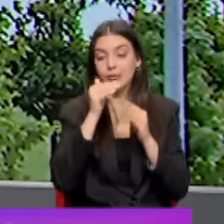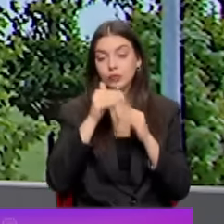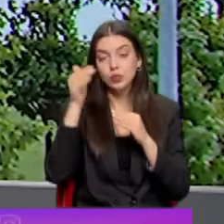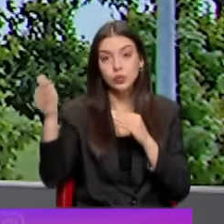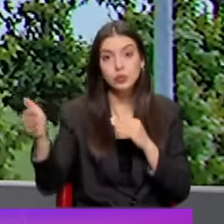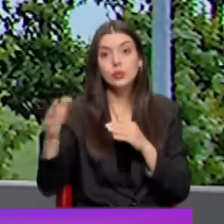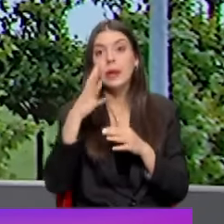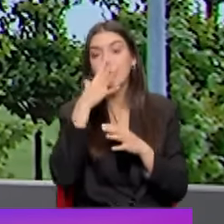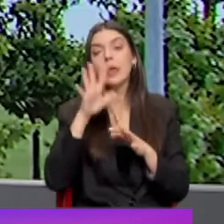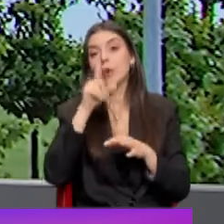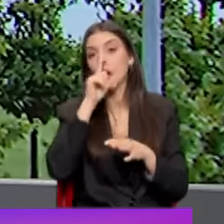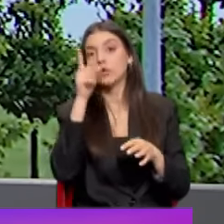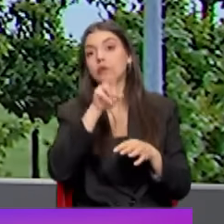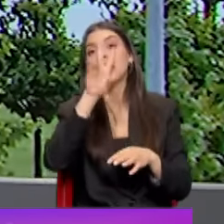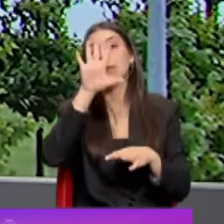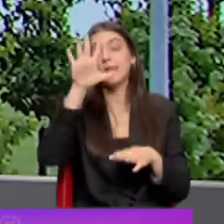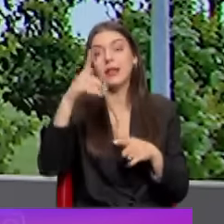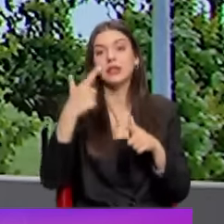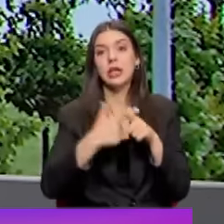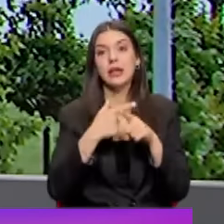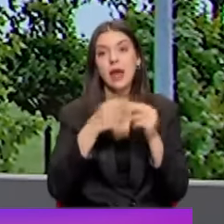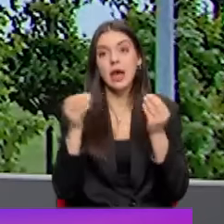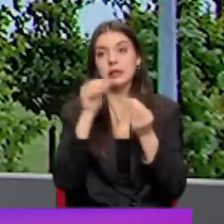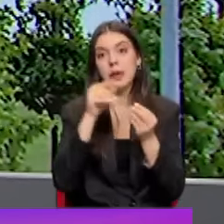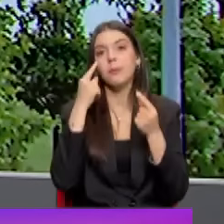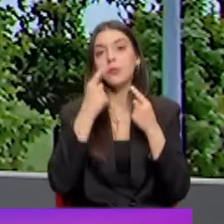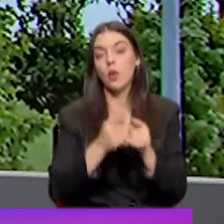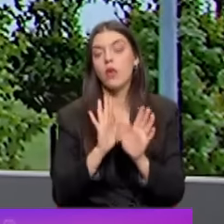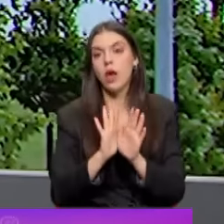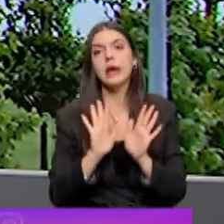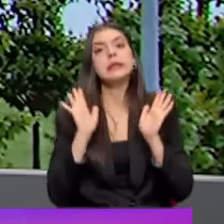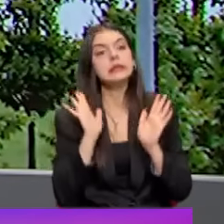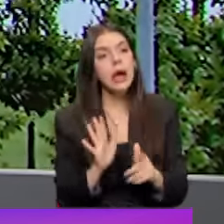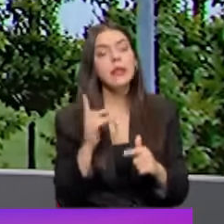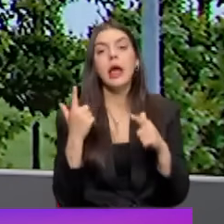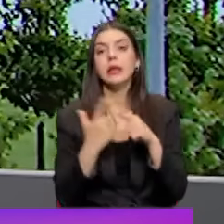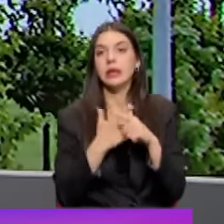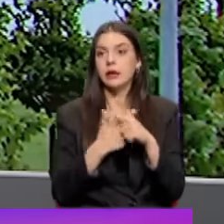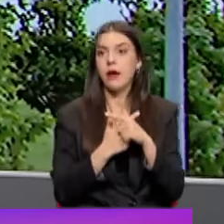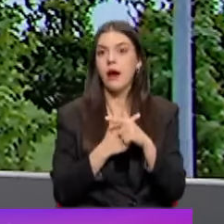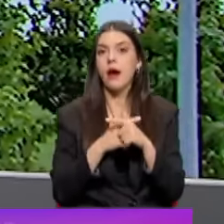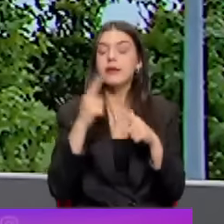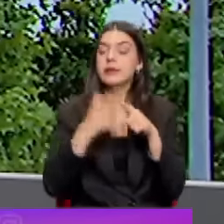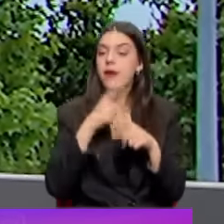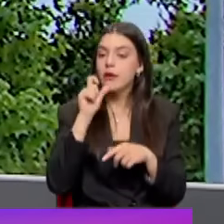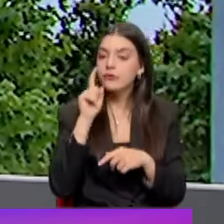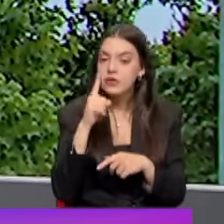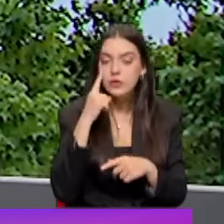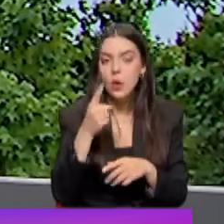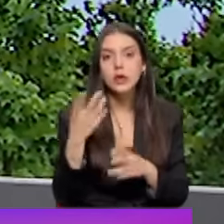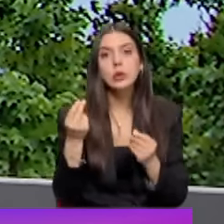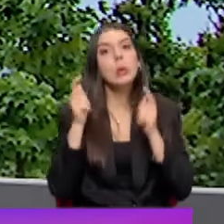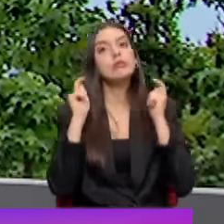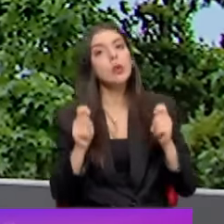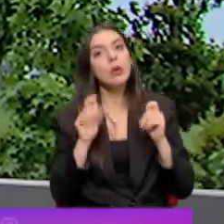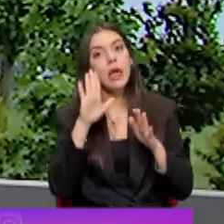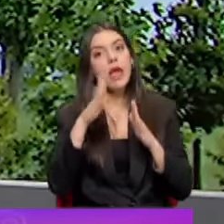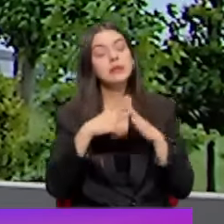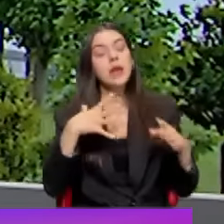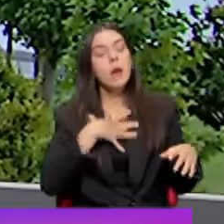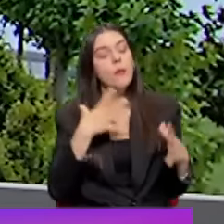beklenmiyor % 25 zam sınırının zaten kira ve kiracı olmak çok zorken ev